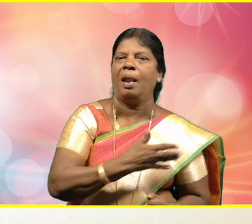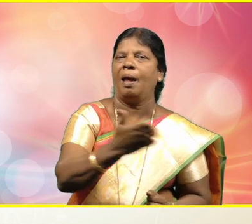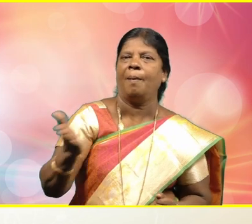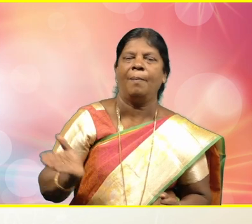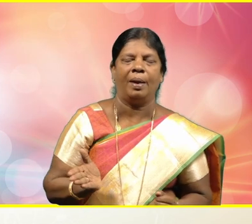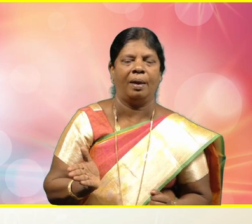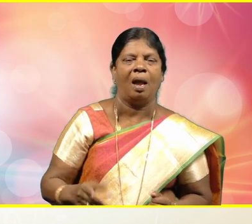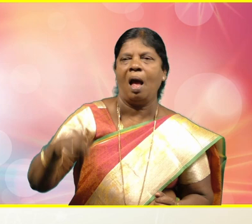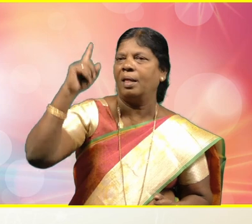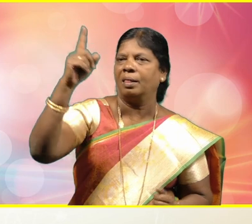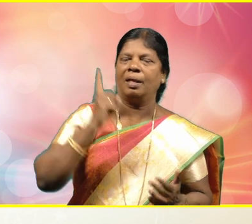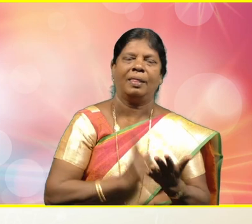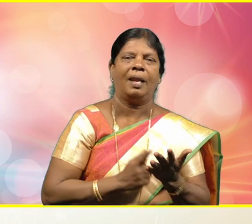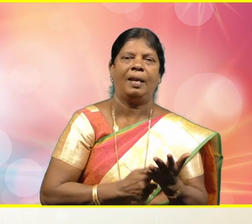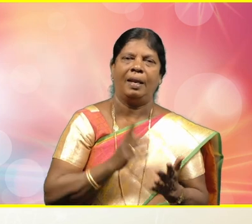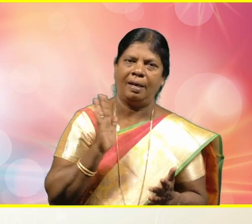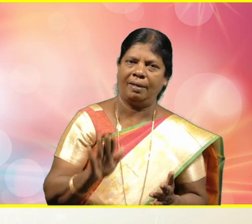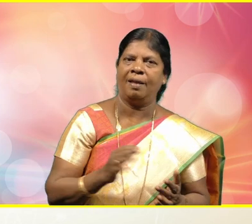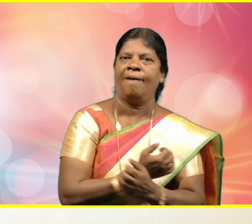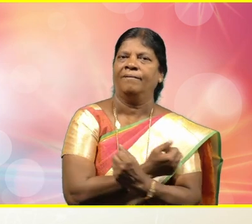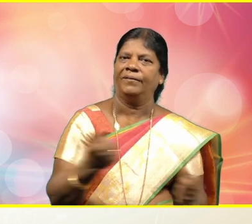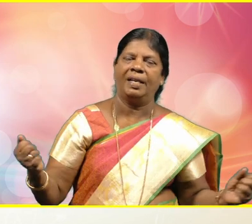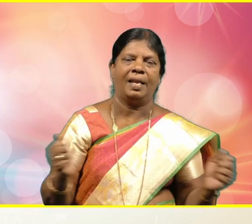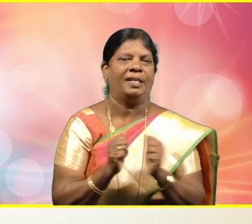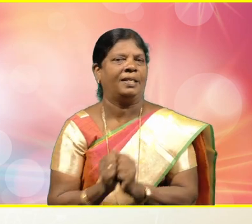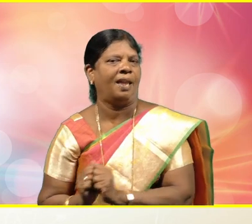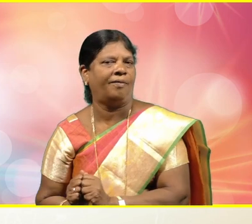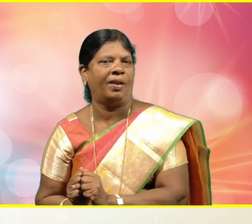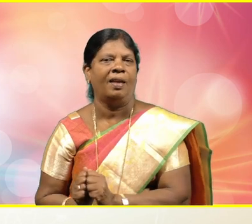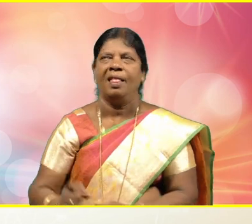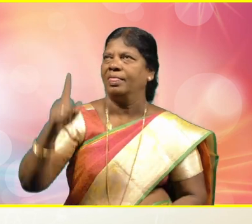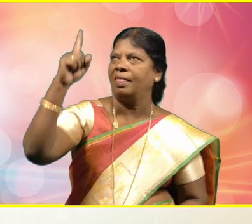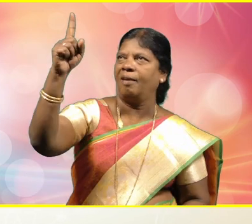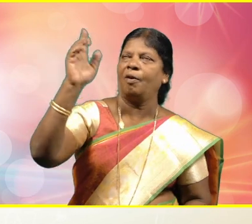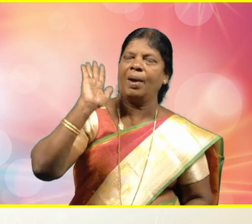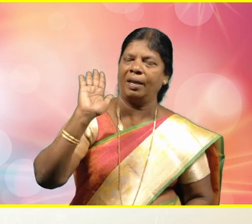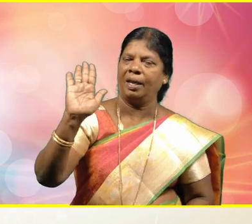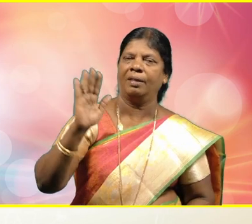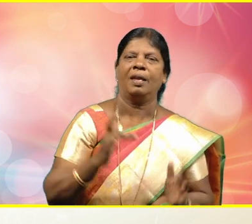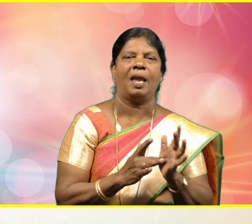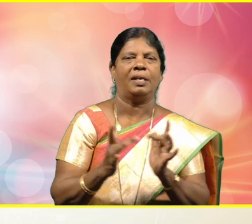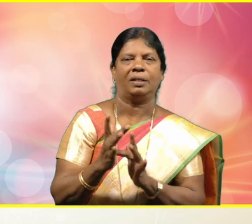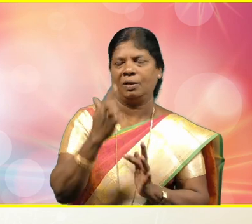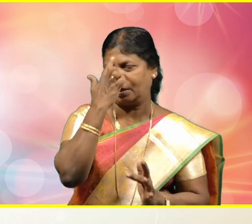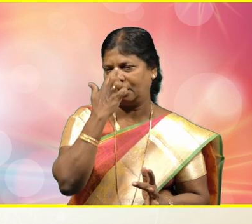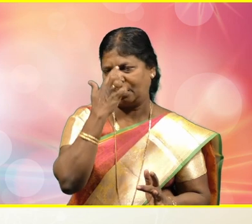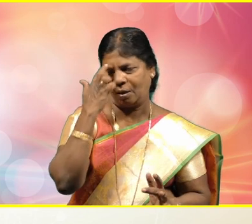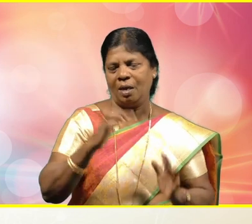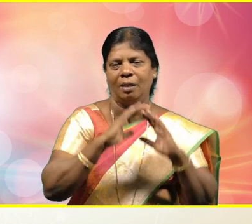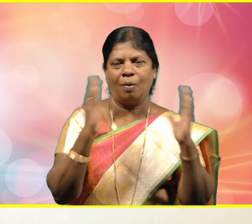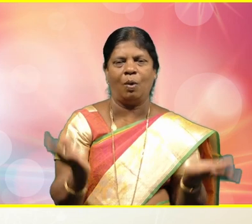நம்மை அந்த தண்டனையிலிருந்து விடுதலை செய்யவே தெய்வமாயிருந்த இயேசு கிறிஸ்து இந்த